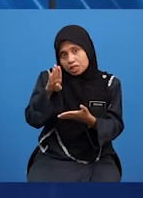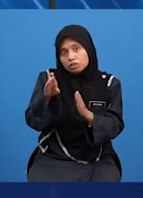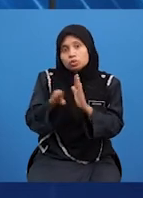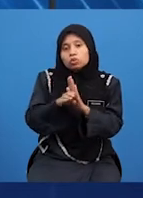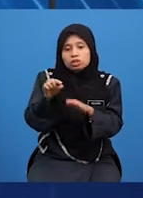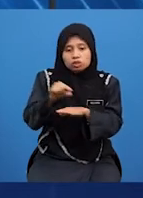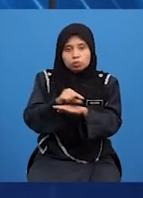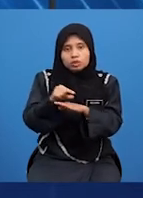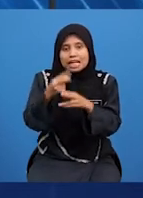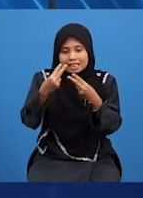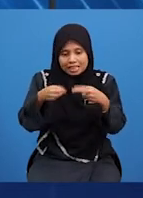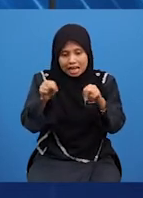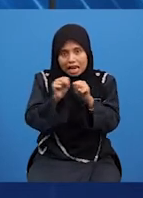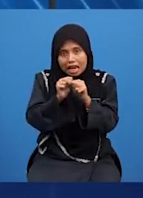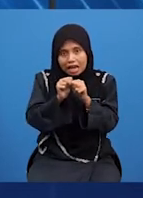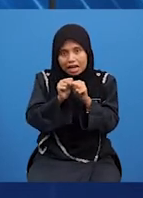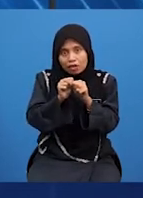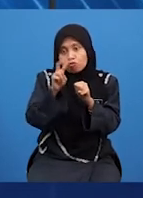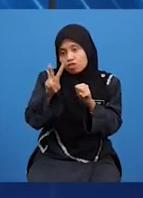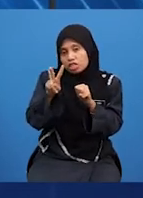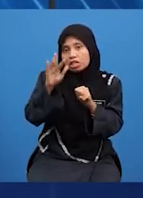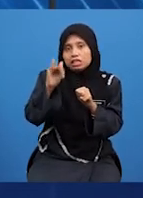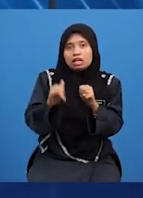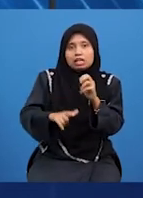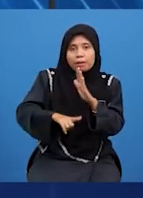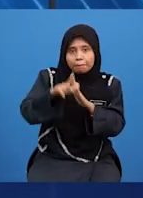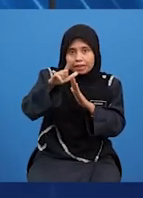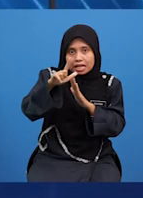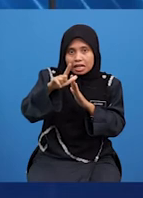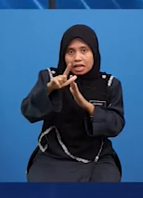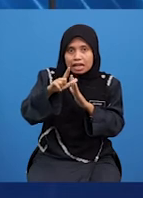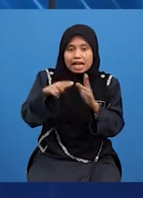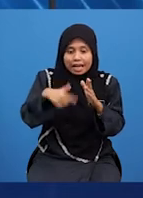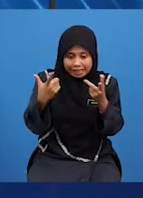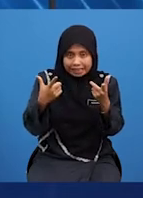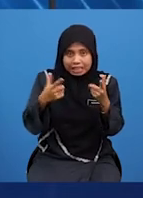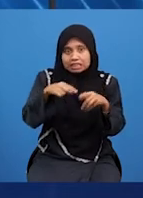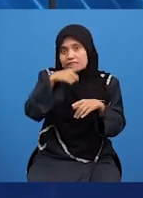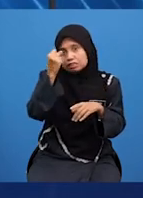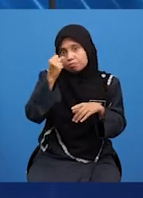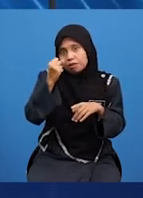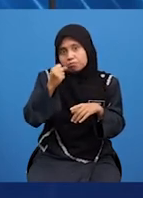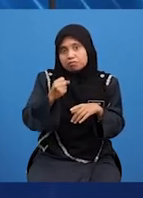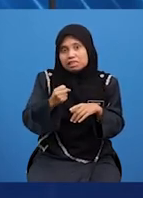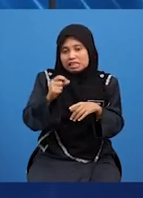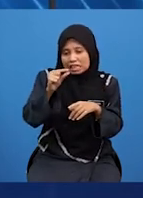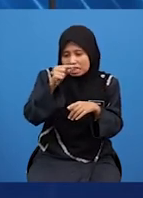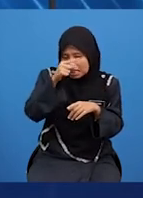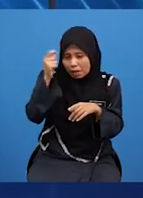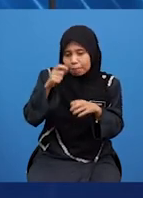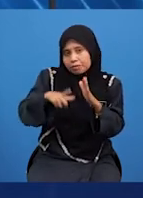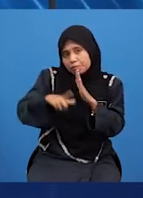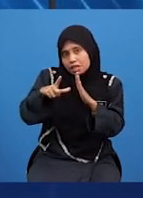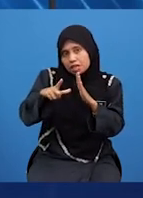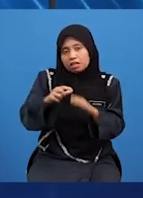shading, kita menggunakan nilai volume yang lebih lain, iaitu seperti 5B, 7B, 6B sebab kehitamannya lebih dan juga